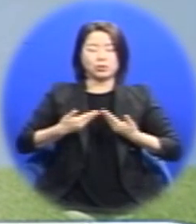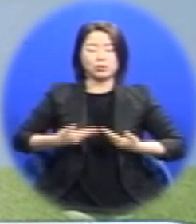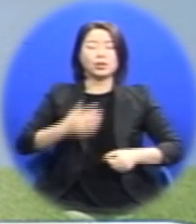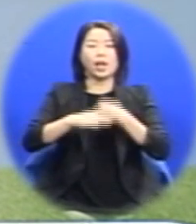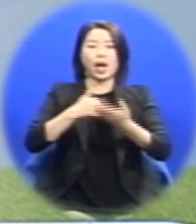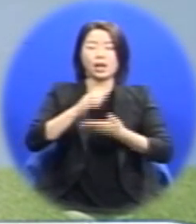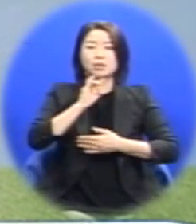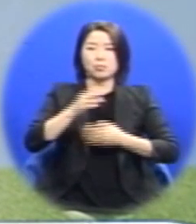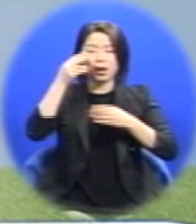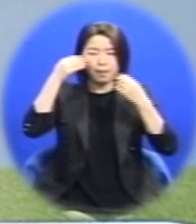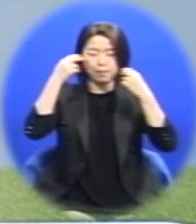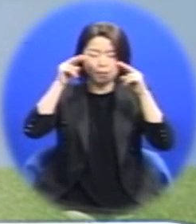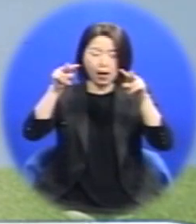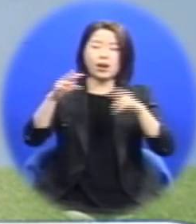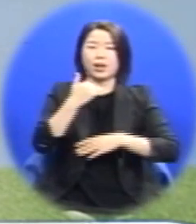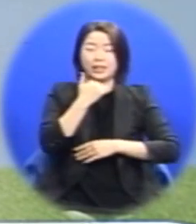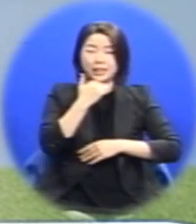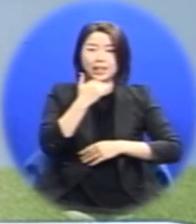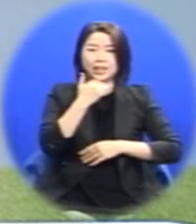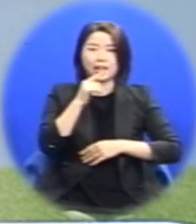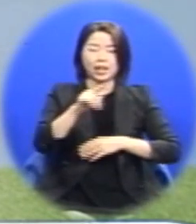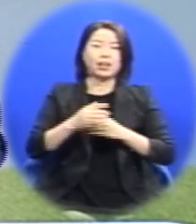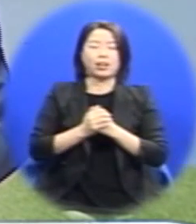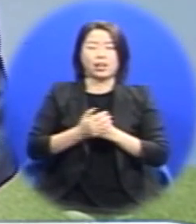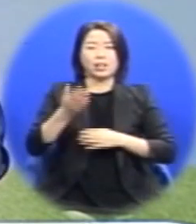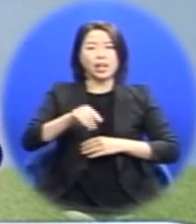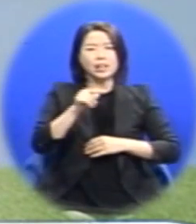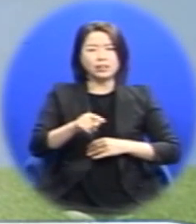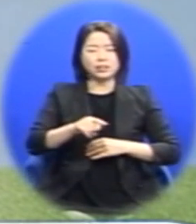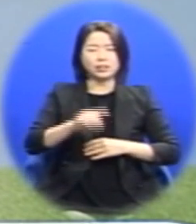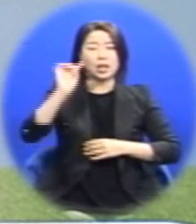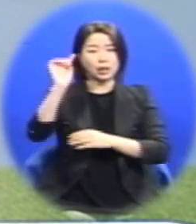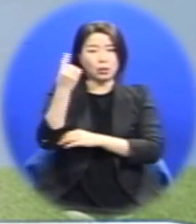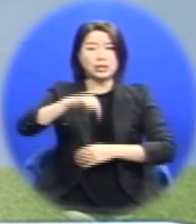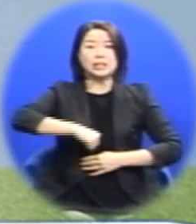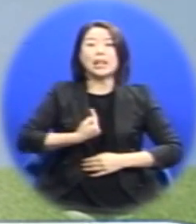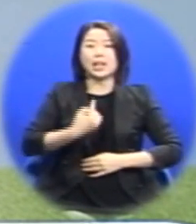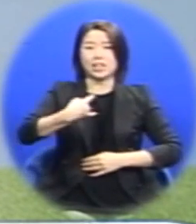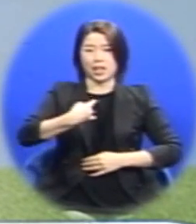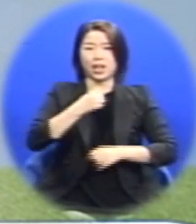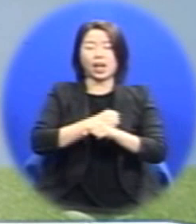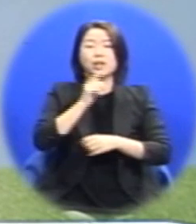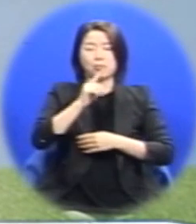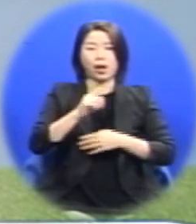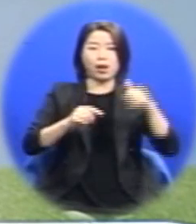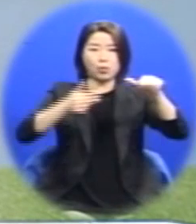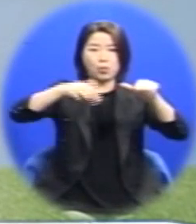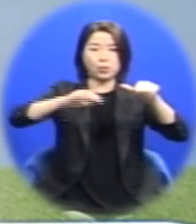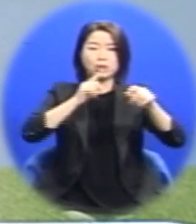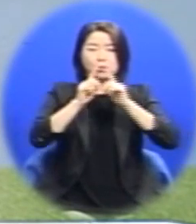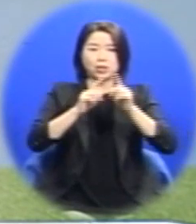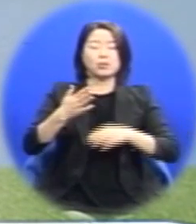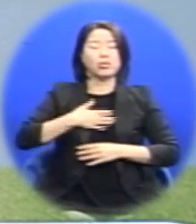하나님만 바라라. 하나님만 기다리라. 그런데 그것은 다윗이 자기에게 하는 이야기예요. 5절 말씀해 보면